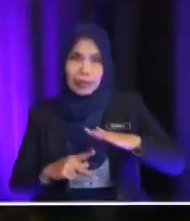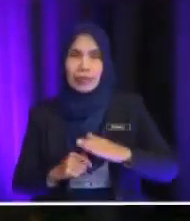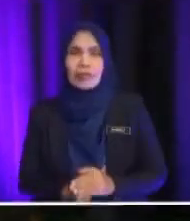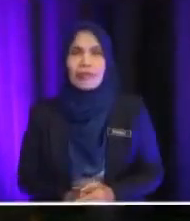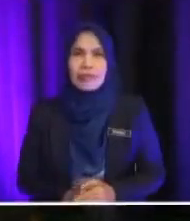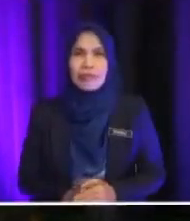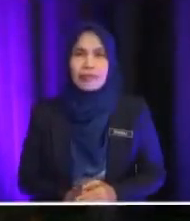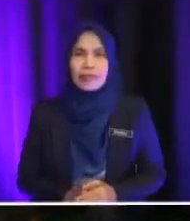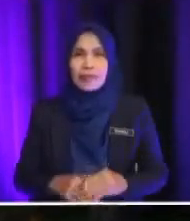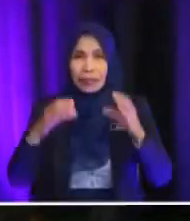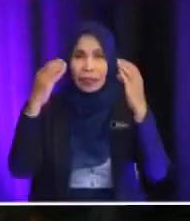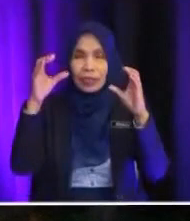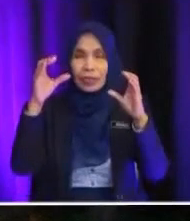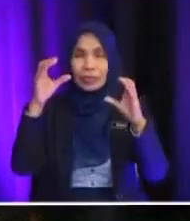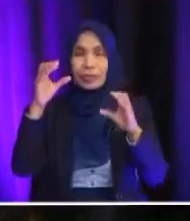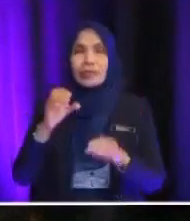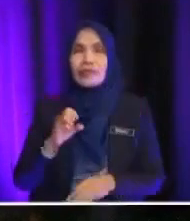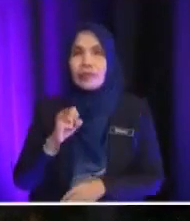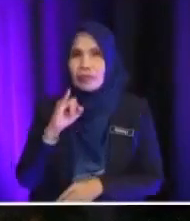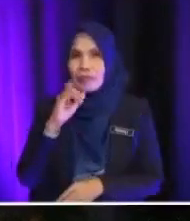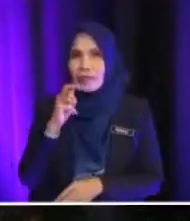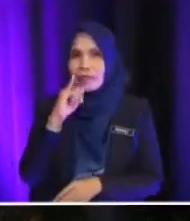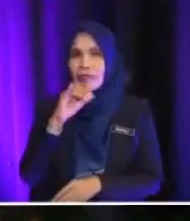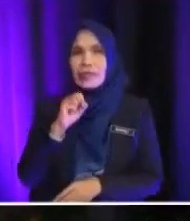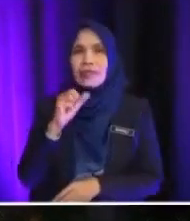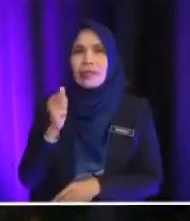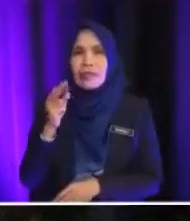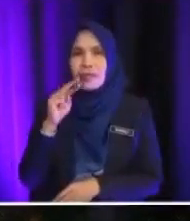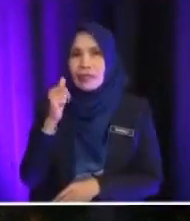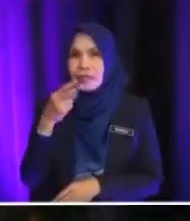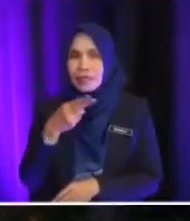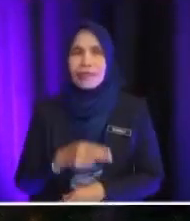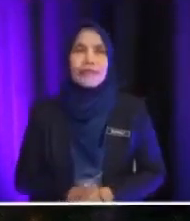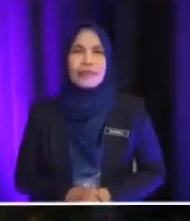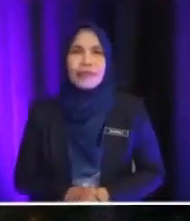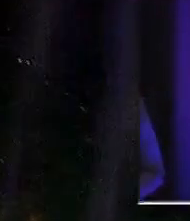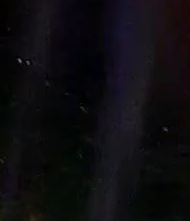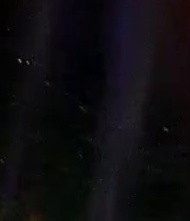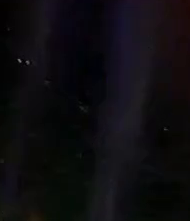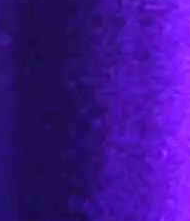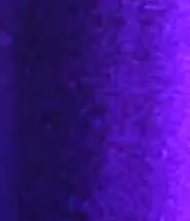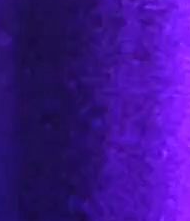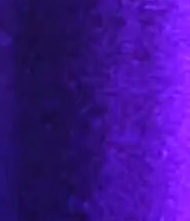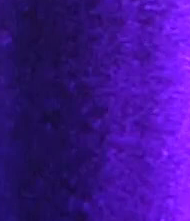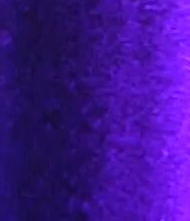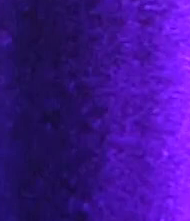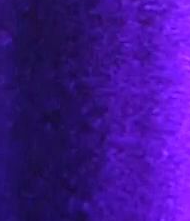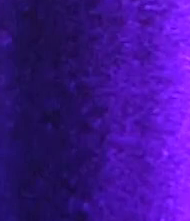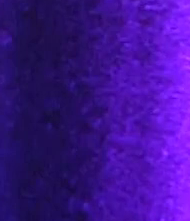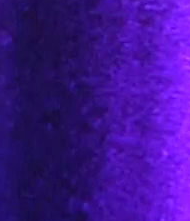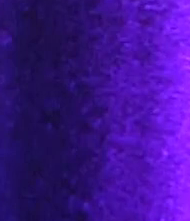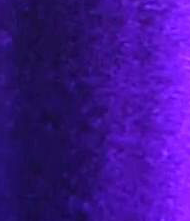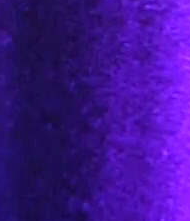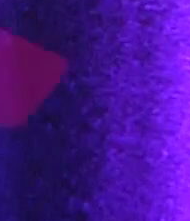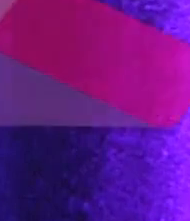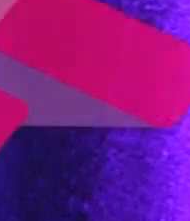khabar? Waalaikumsalam, baik. Alhamdulillah. Alhamdulillah. Juga kita ada cikgu jurubahasa isyarat kita bersama-sama dengan kita pada hari ini. Ada cikgu Suhaili